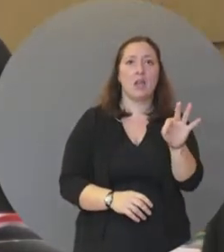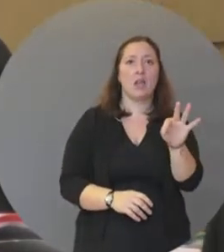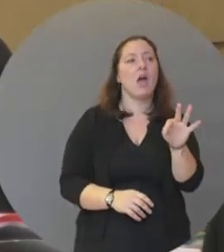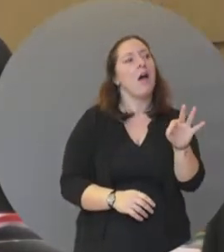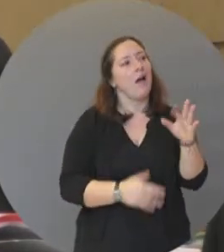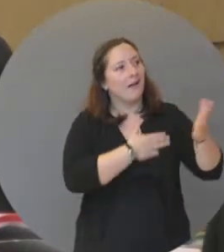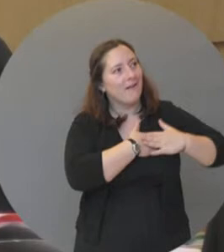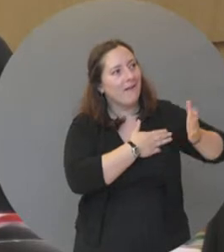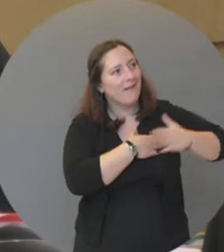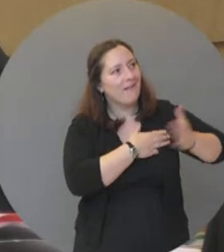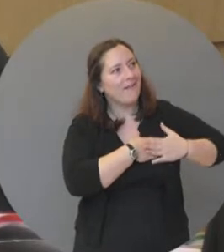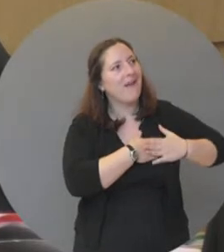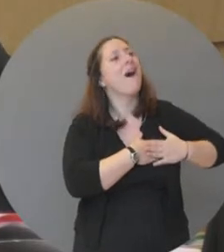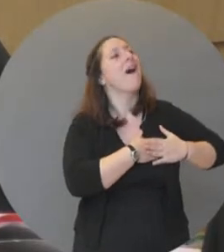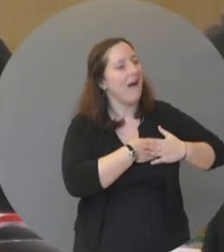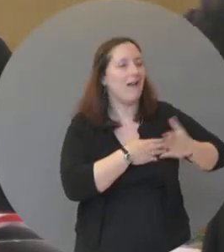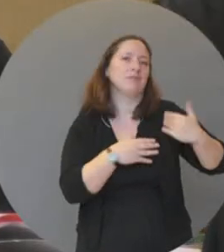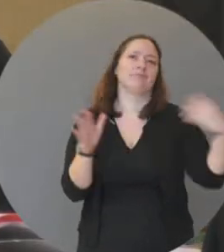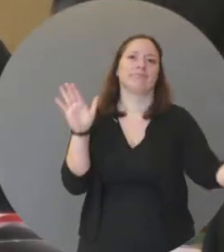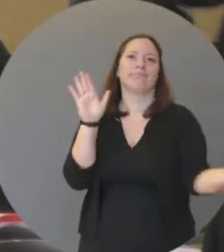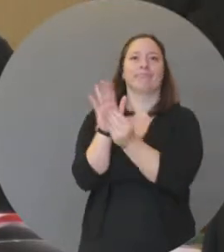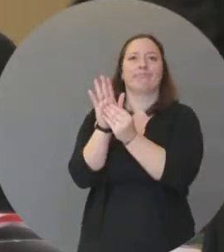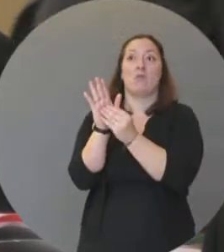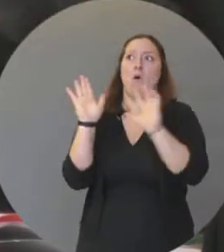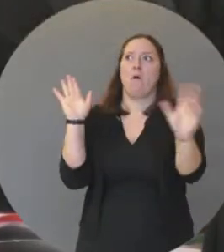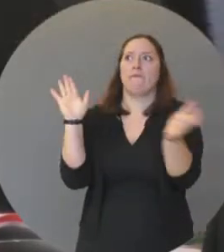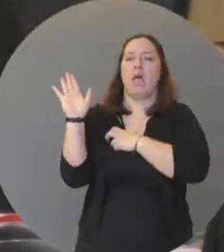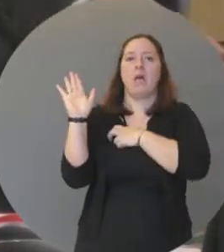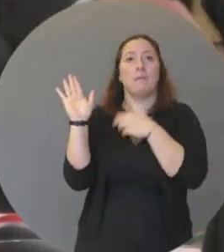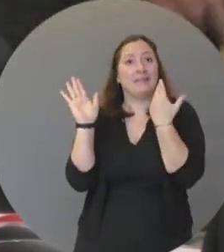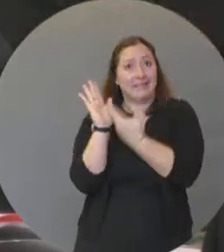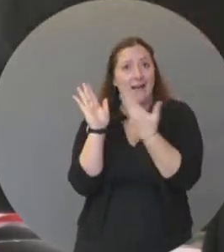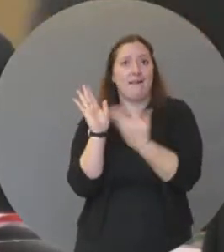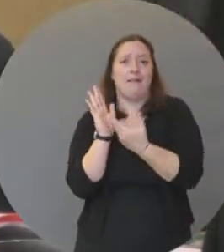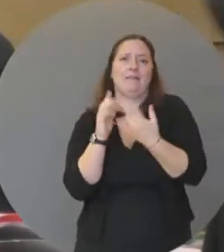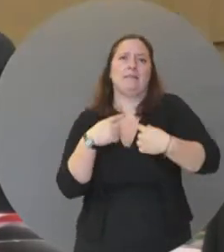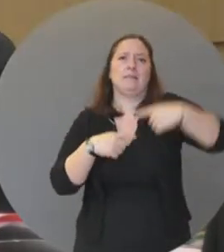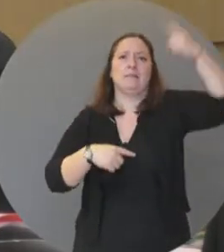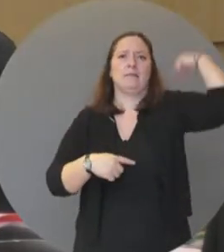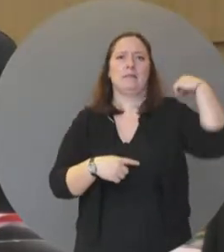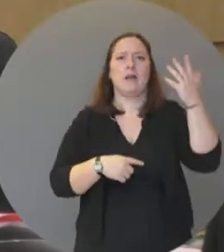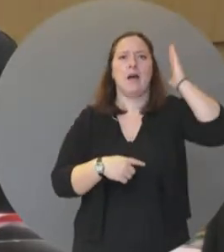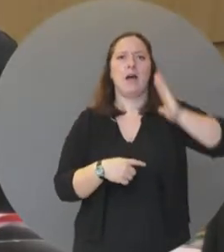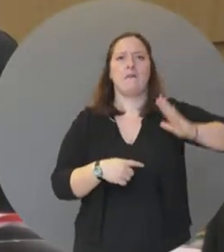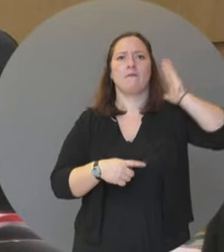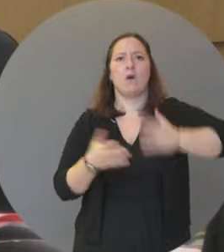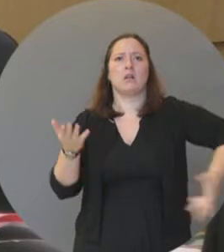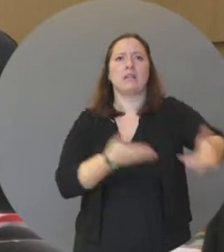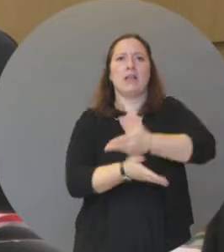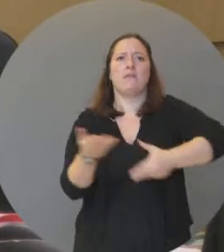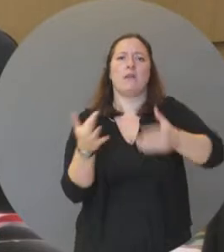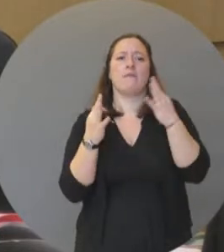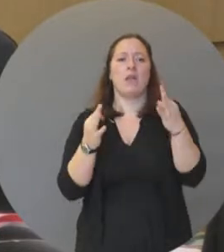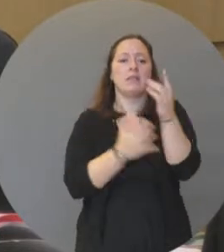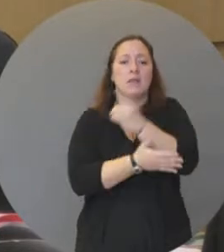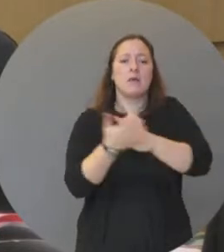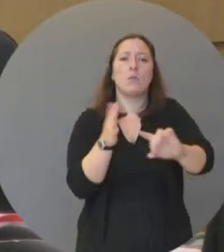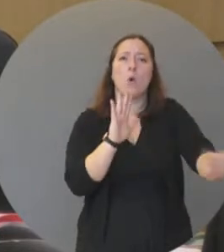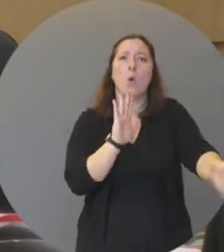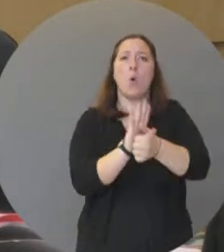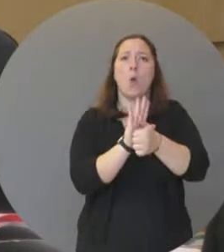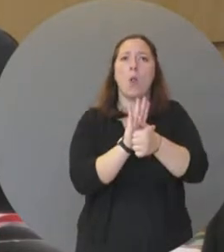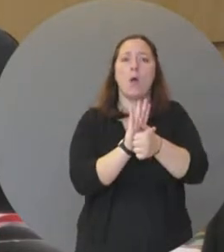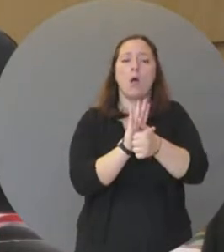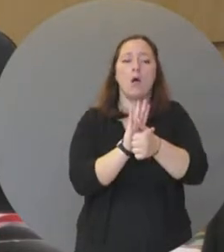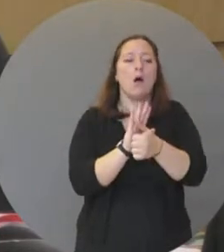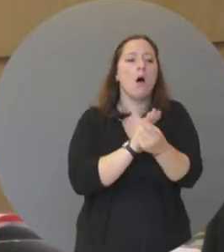mais je tiens à rappeler ici c'est un débat qu'on avait eu sur l'intervention du département sur l'aide sociale